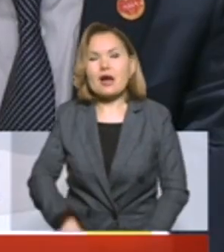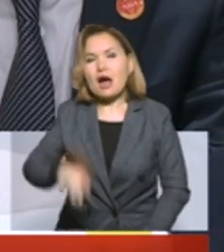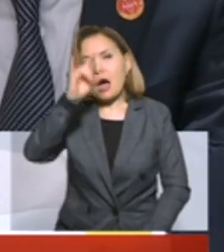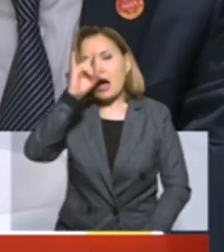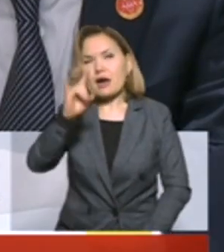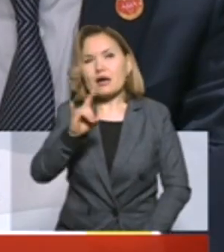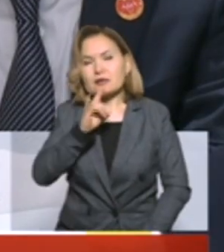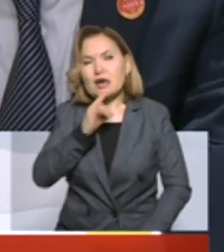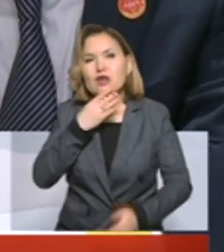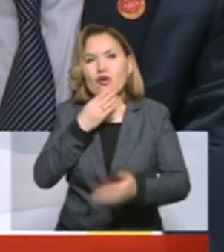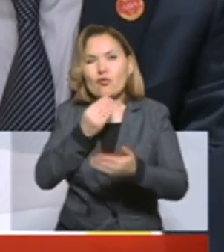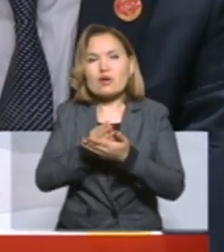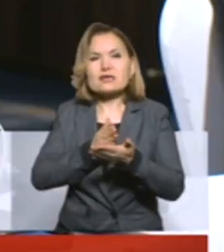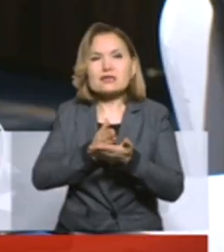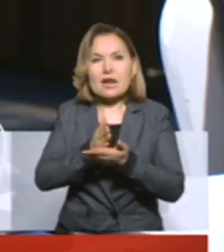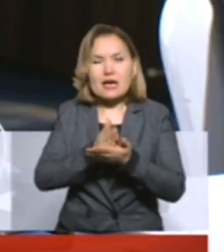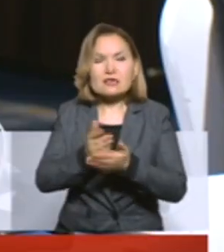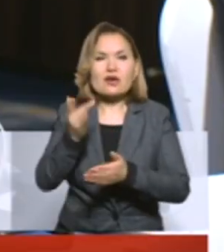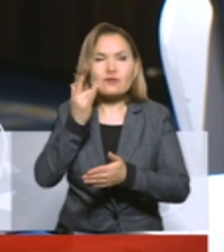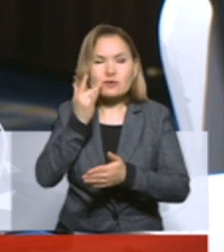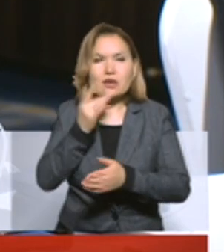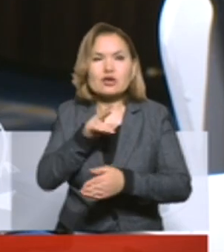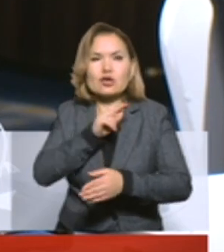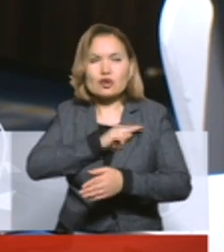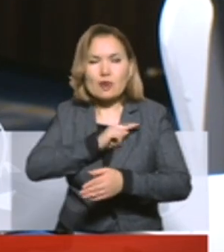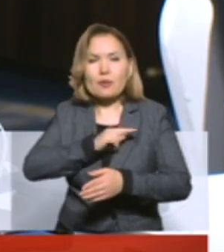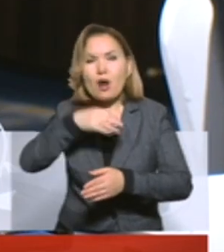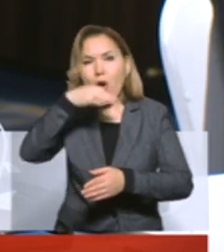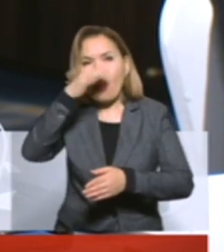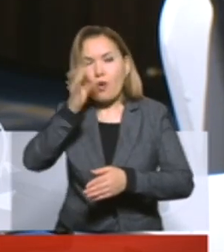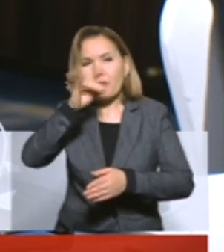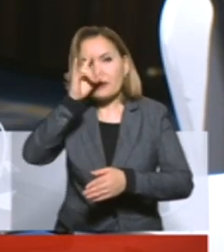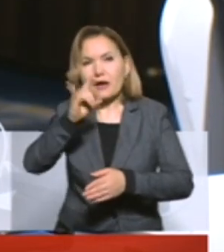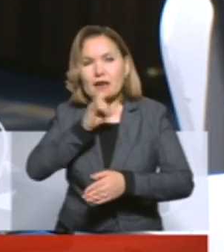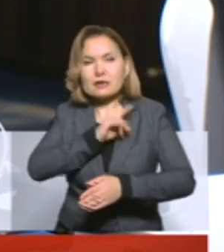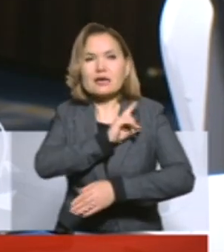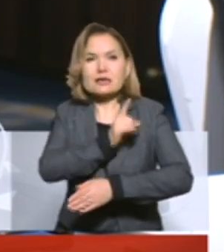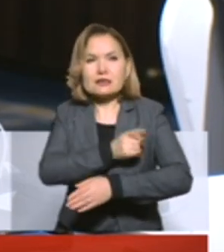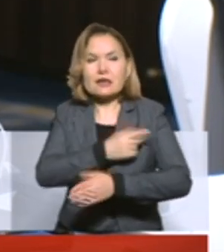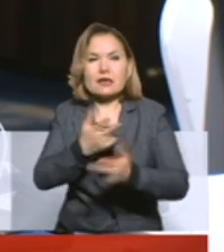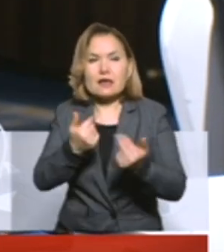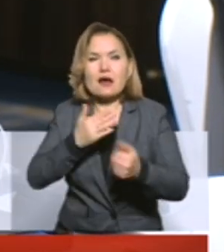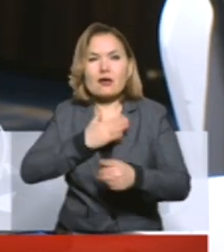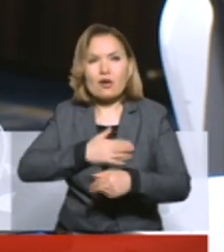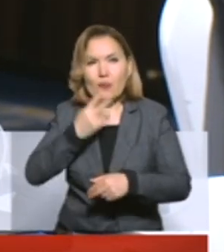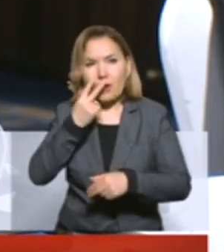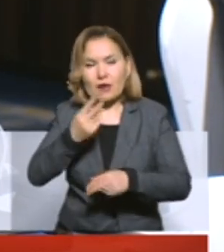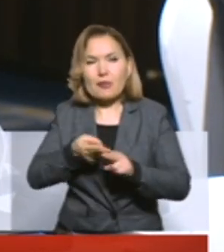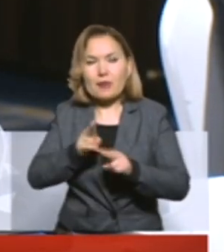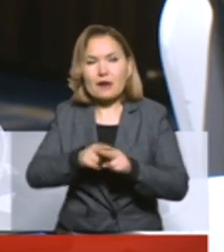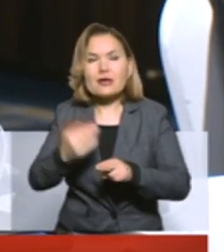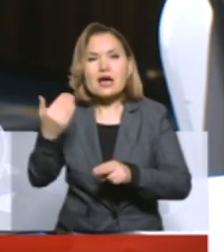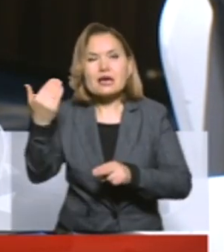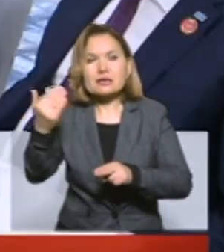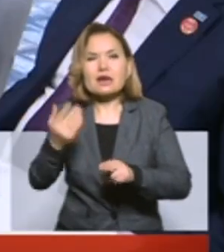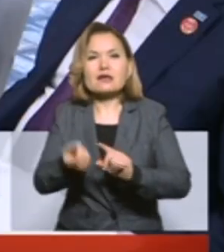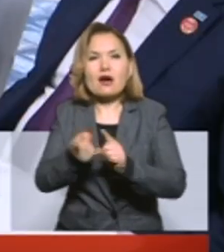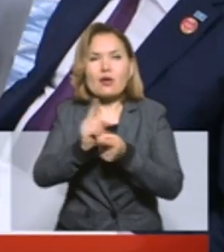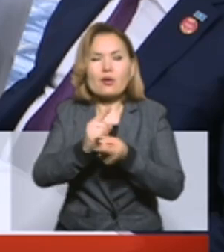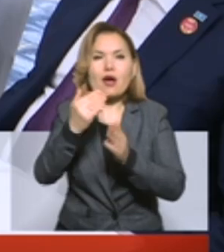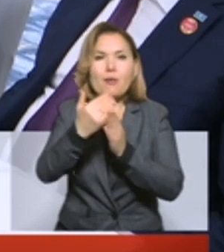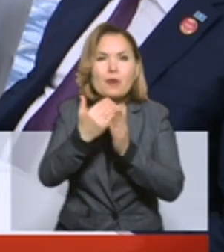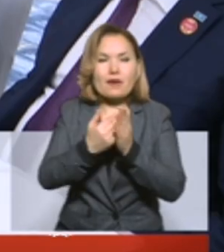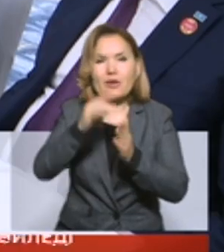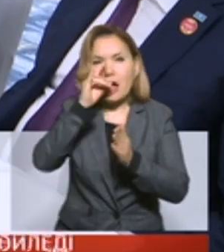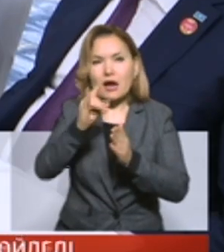Қазақстанның өз саясатын біздің ұйым стандарттары мен озық тәжірибесіне сәйкестендіруге ниетті екені қуантады. Сіздің реформаларыңыздың бағдарламаларына көмектесу және